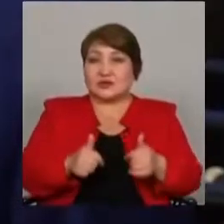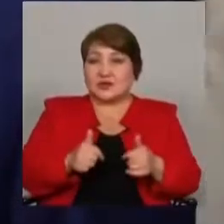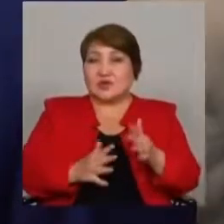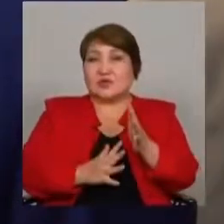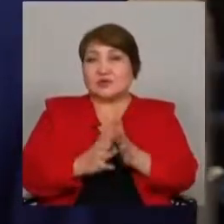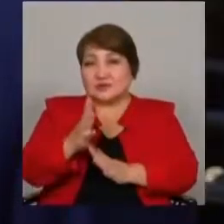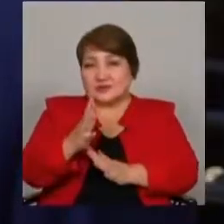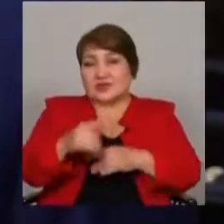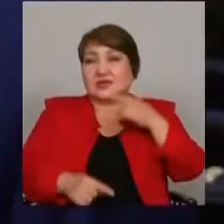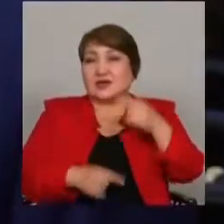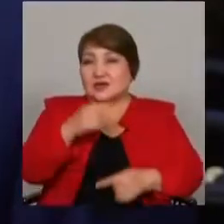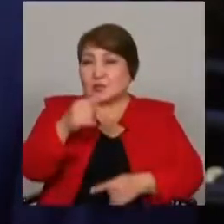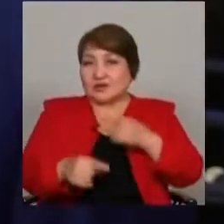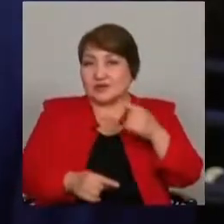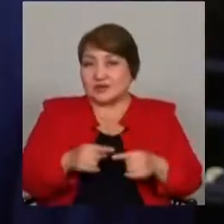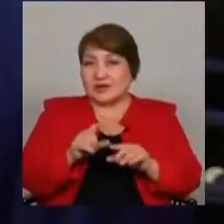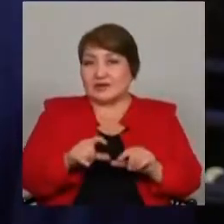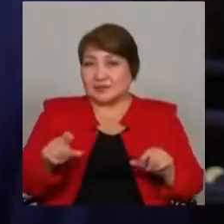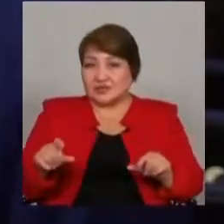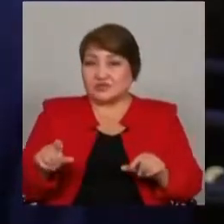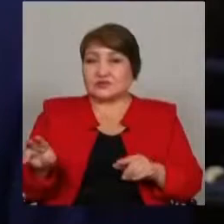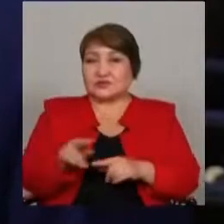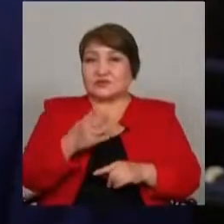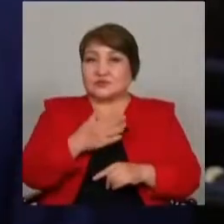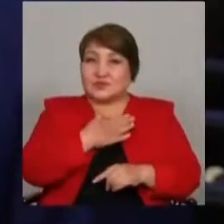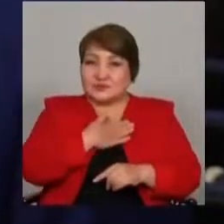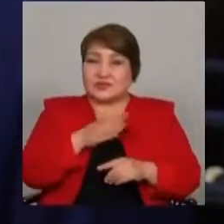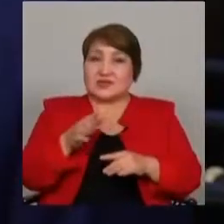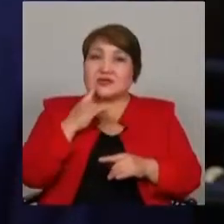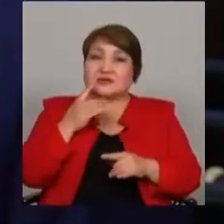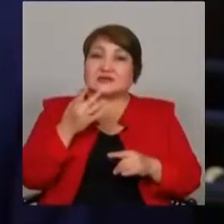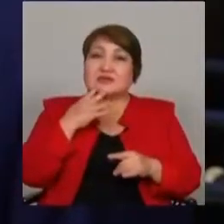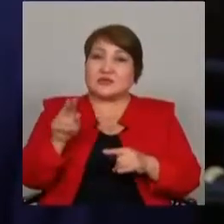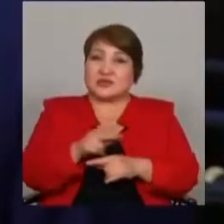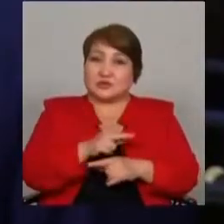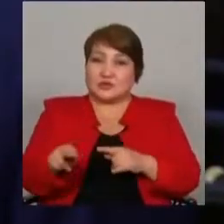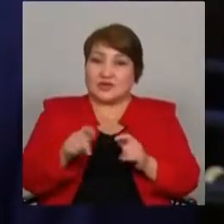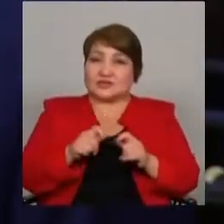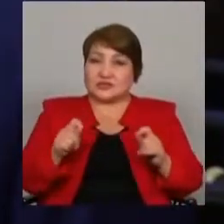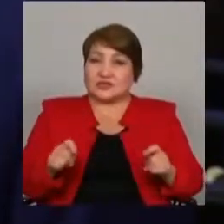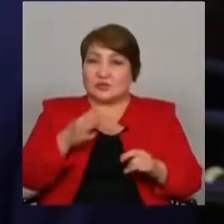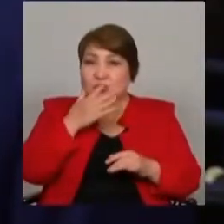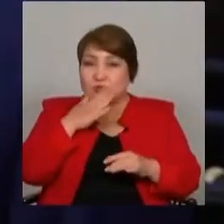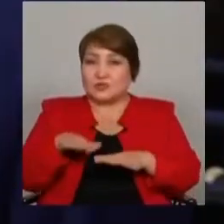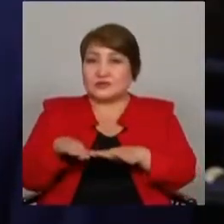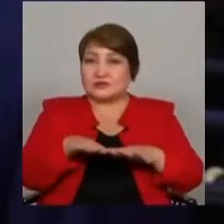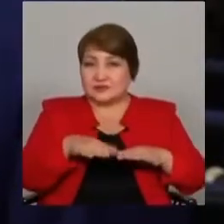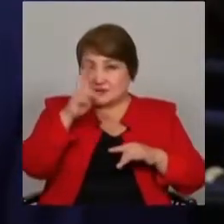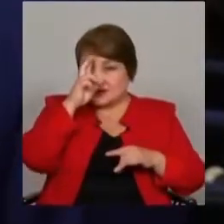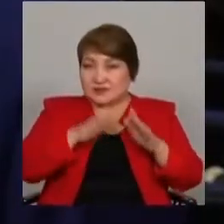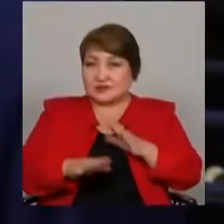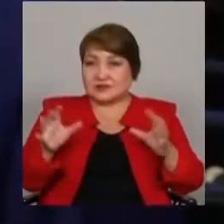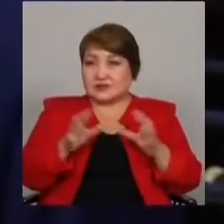ұрпақтың адамгершілікке тәрбиелеуге, парасаттылыққа, сананың ашықтығына және ұлттық бірегейлікті сақтауға көмегін тигізеді.